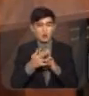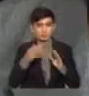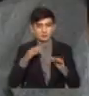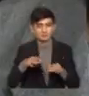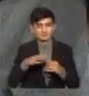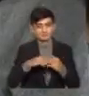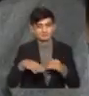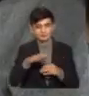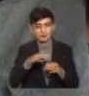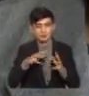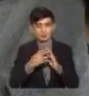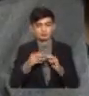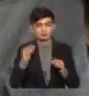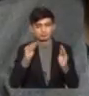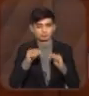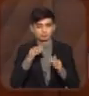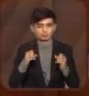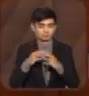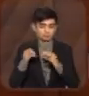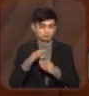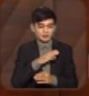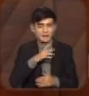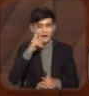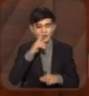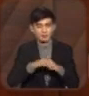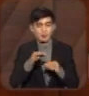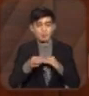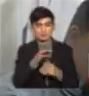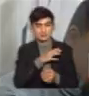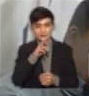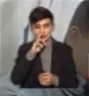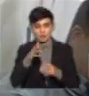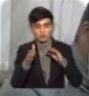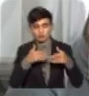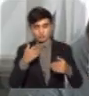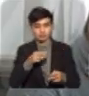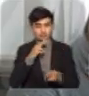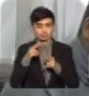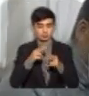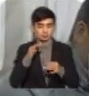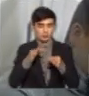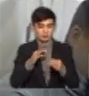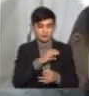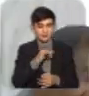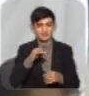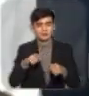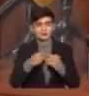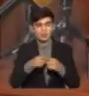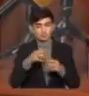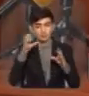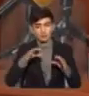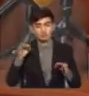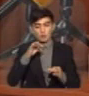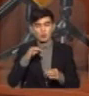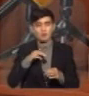айтады. Ал телімдер заңсыз берілді деген облыстық әкімдік 3 жыл өткен соң сотқа жүгінген. Қарасай аудандық прокуратурасы заң бұзушылықты анықтап берді деген